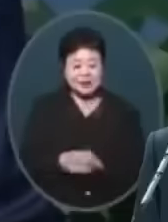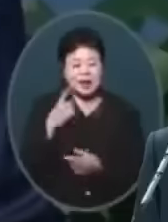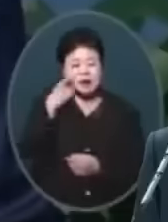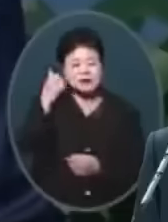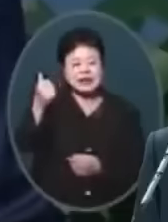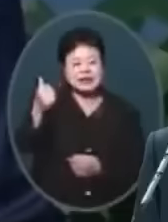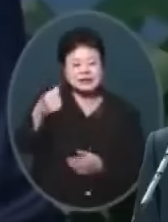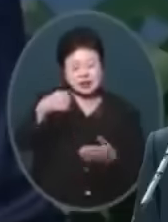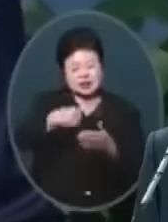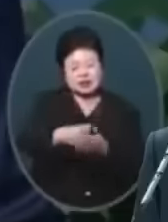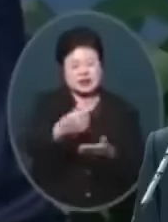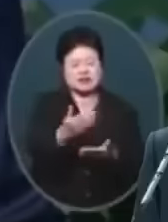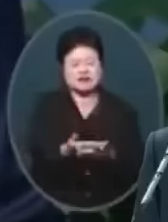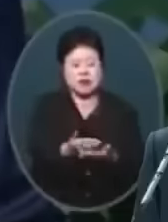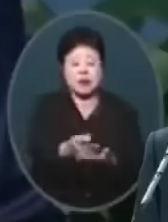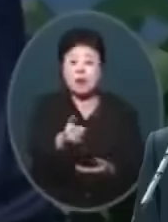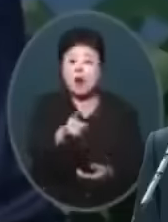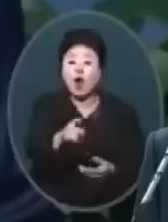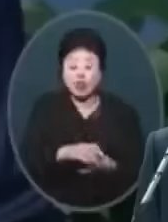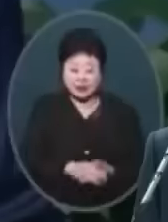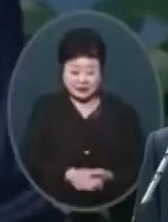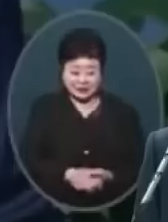목사님이 결정해 주십시오. 뭐냐면